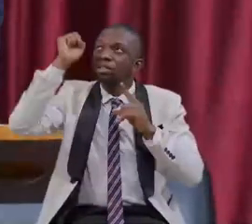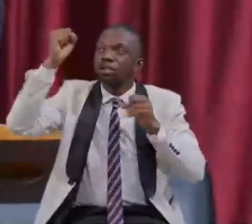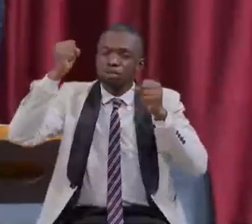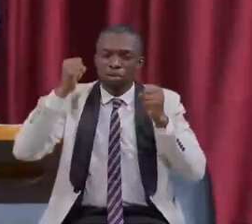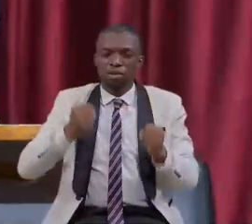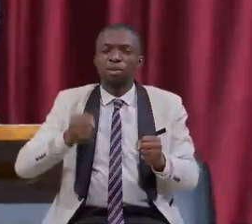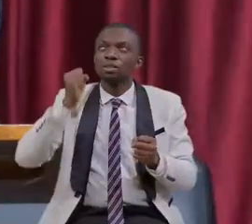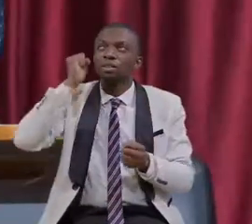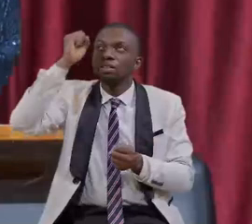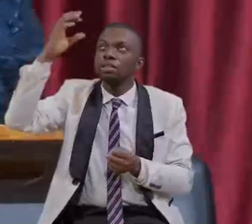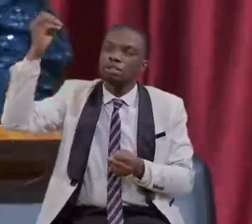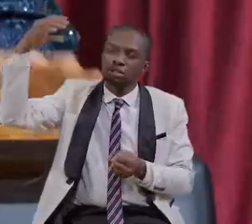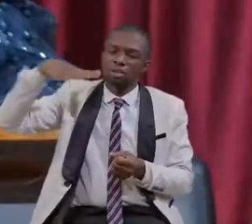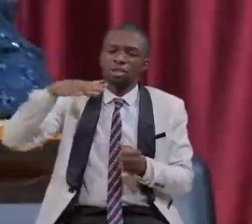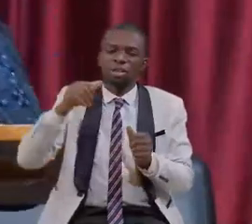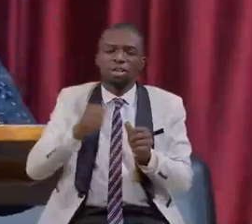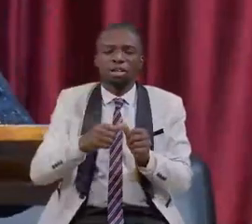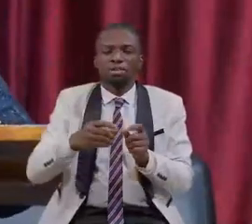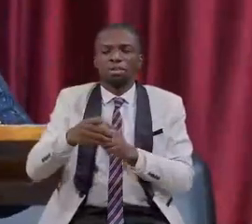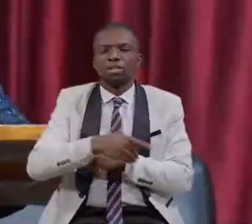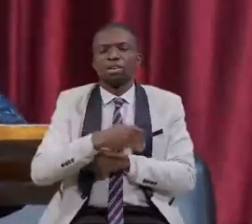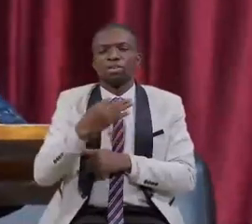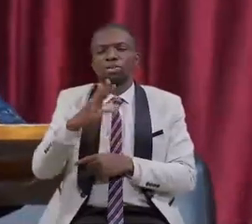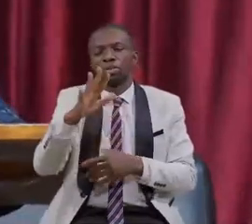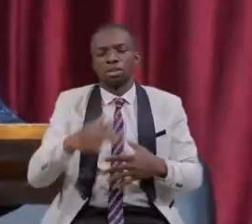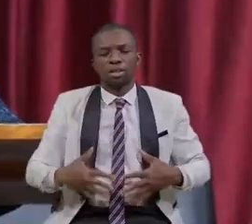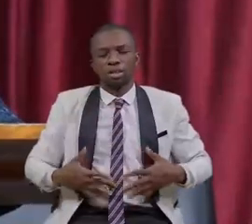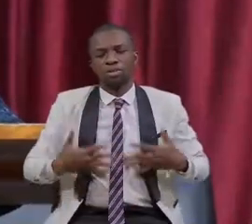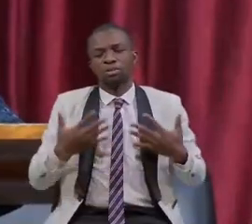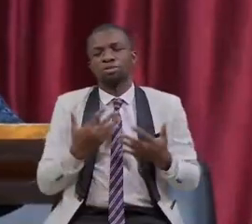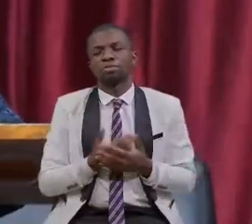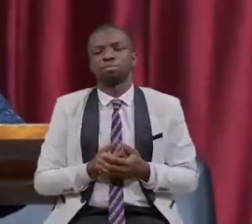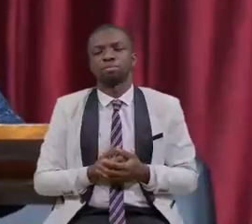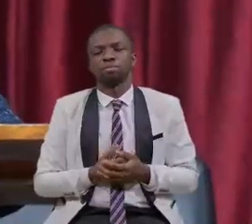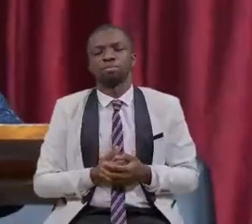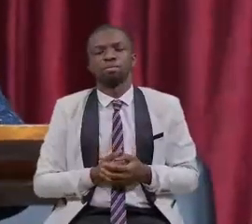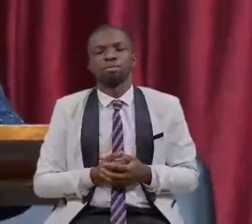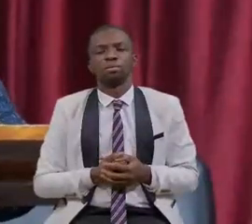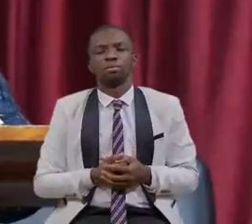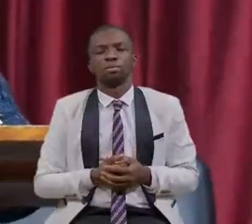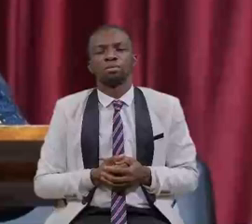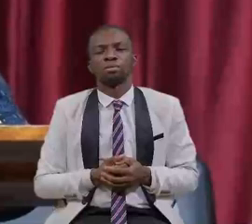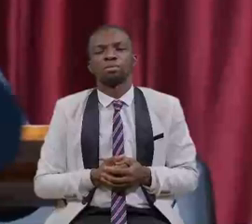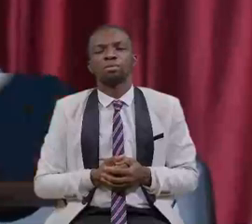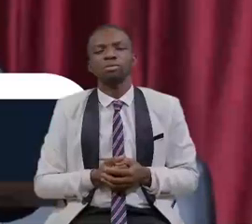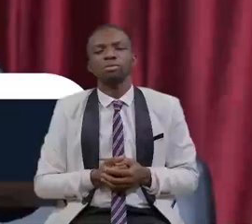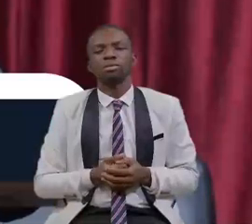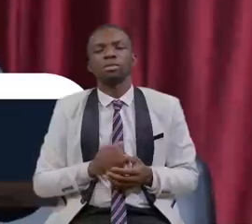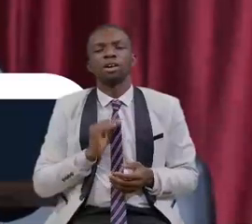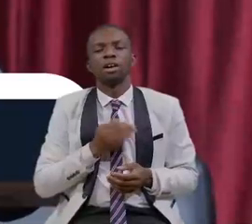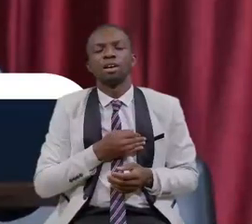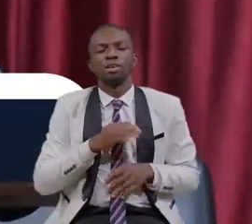Vous allez expérimenter sa gloire, sa puissance et sa grâce chaque jour de votre vie. Et au dernier jour,